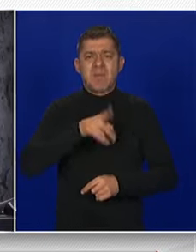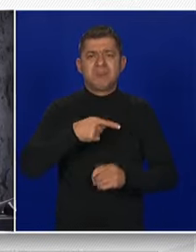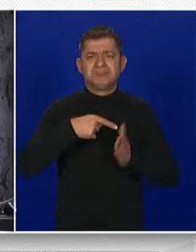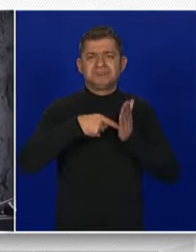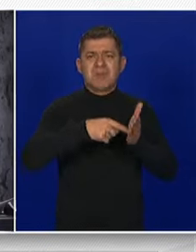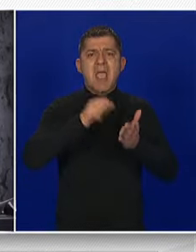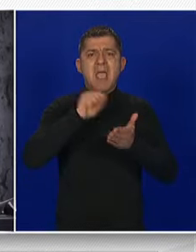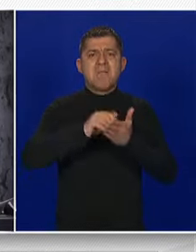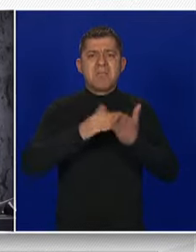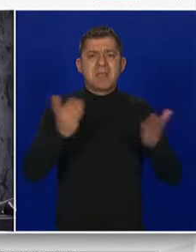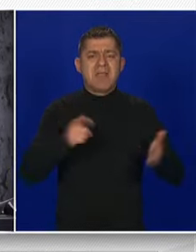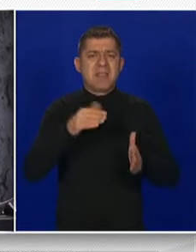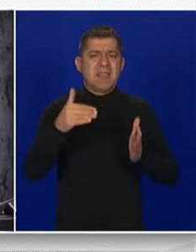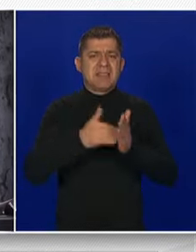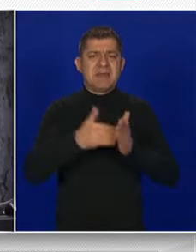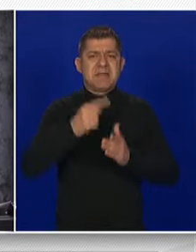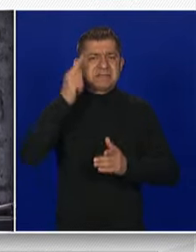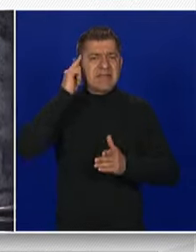medije.